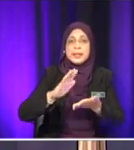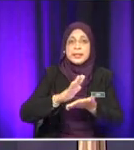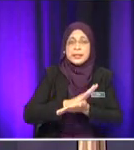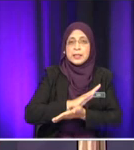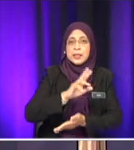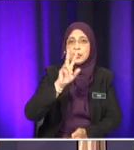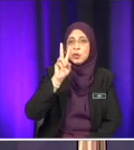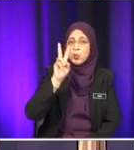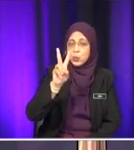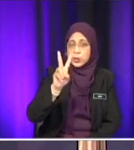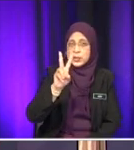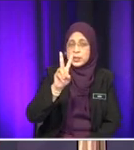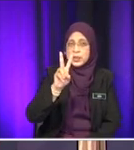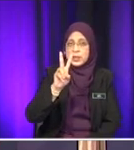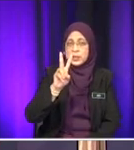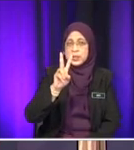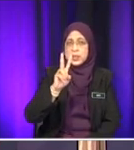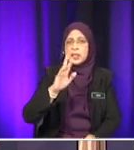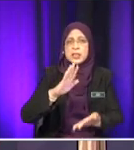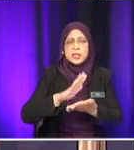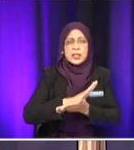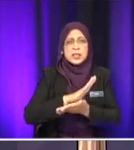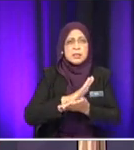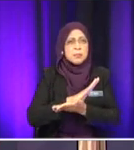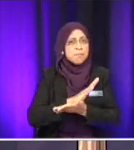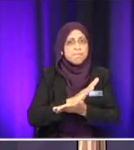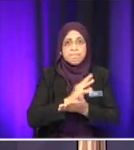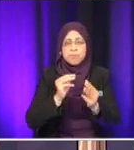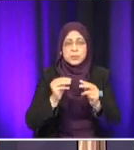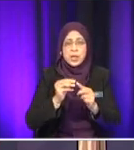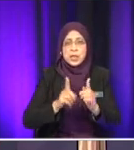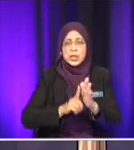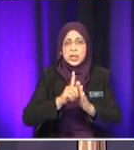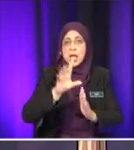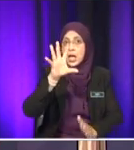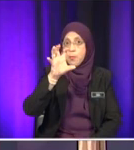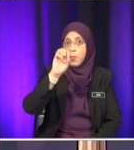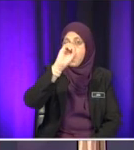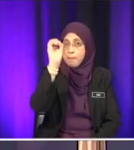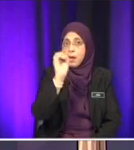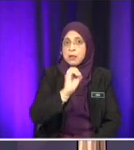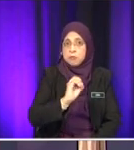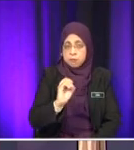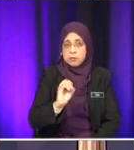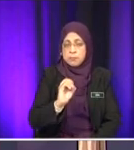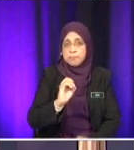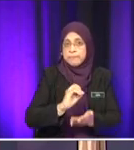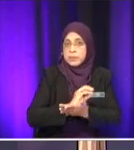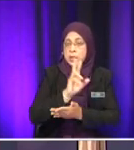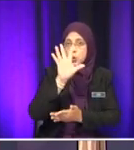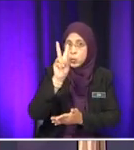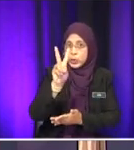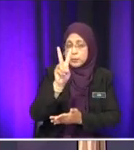kertas yang melindungi wajah dan yang paling tinggi yaitu 50 ratus dimana murid-murid